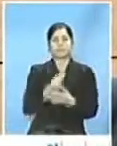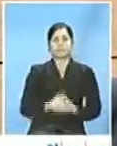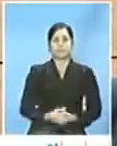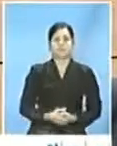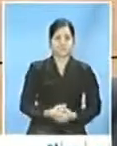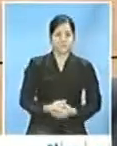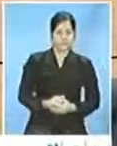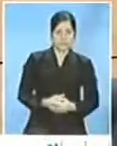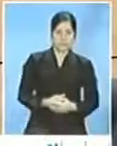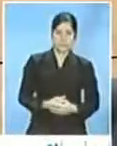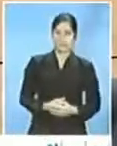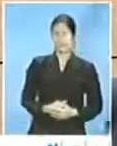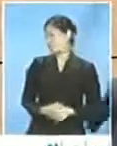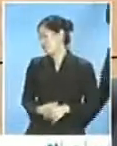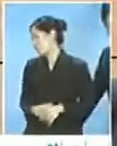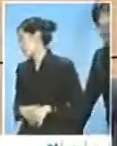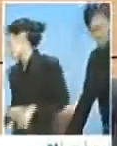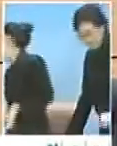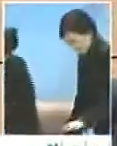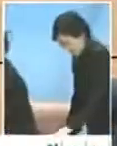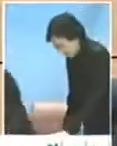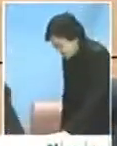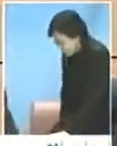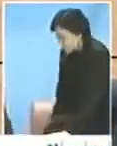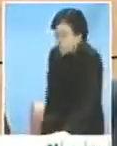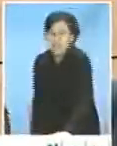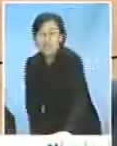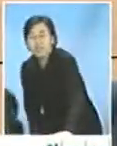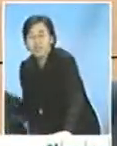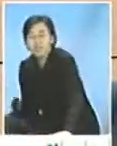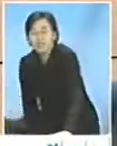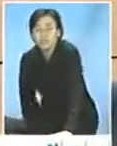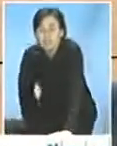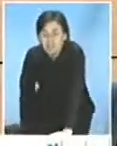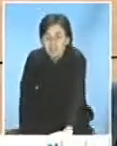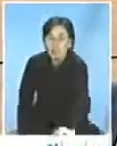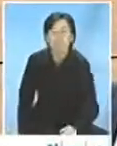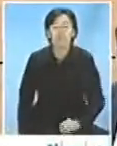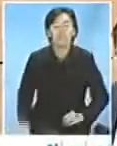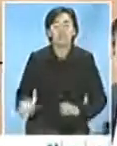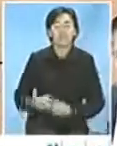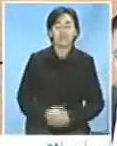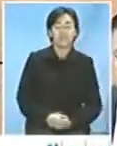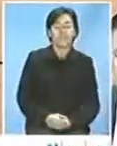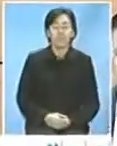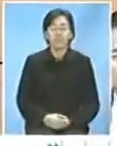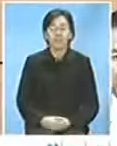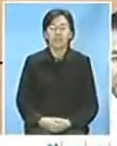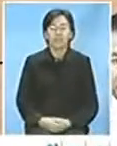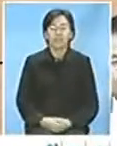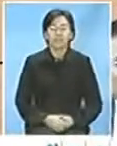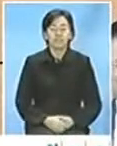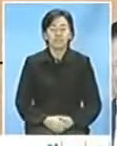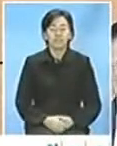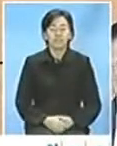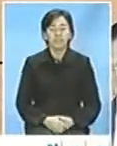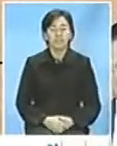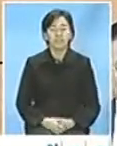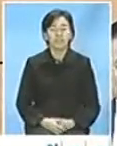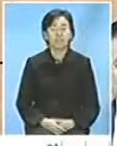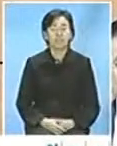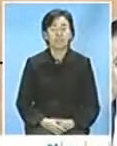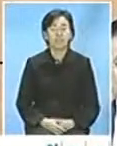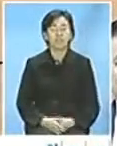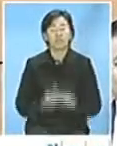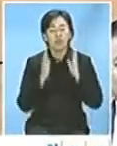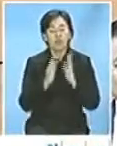ลต่อเนื่องจนเหตุการณ์ลุกลามและไม่มีผู้ที่ถูกยืนยันว่าได้รับการจับ